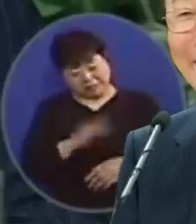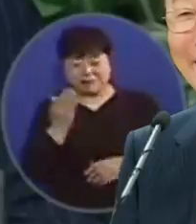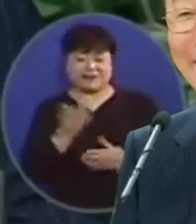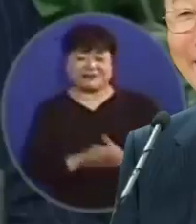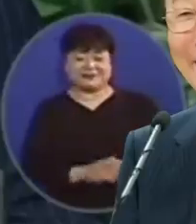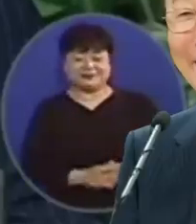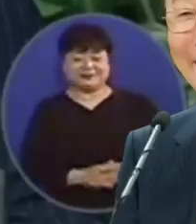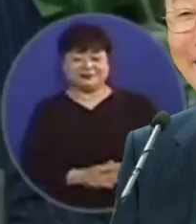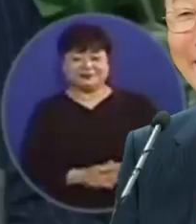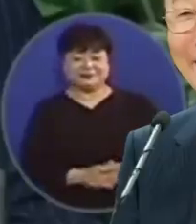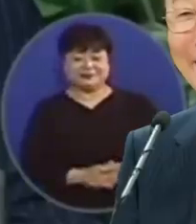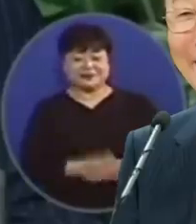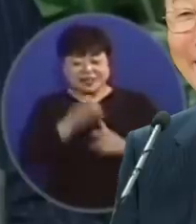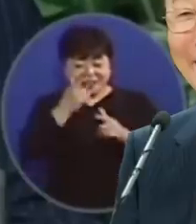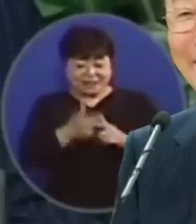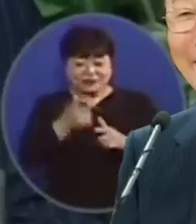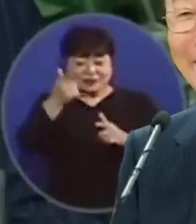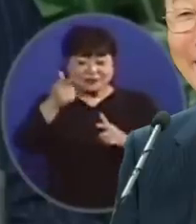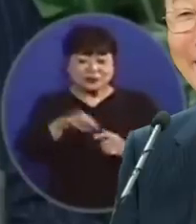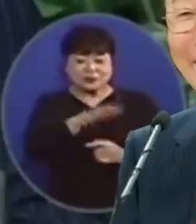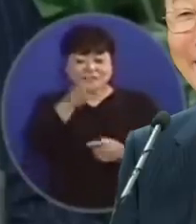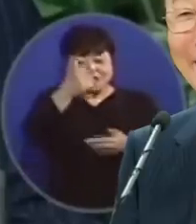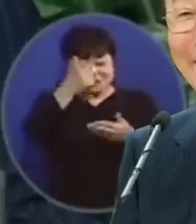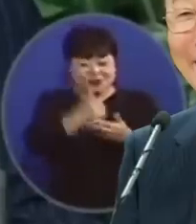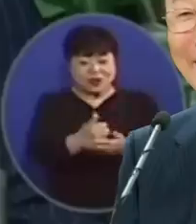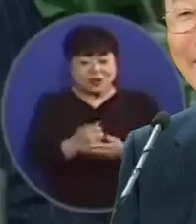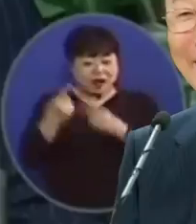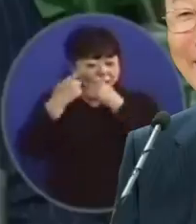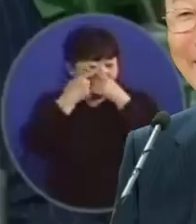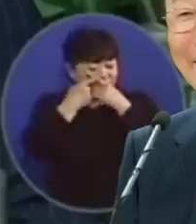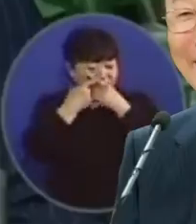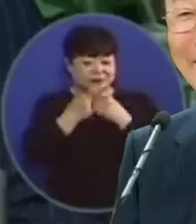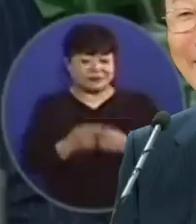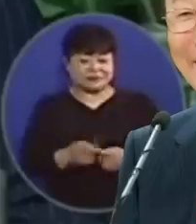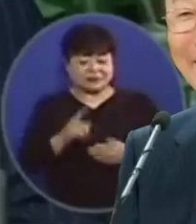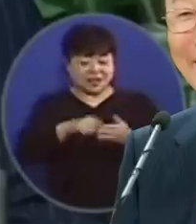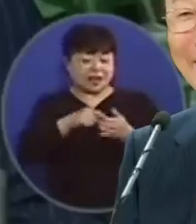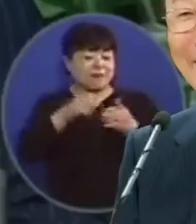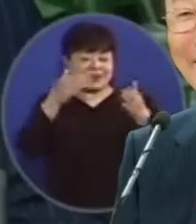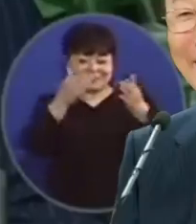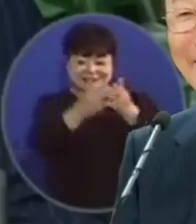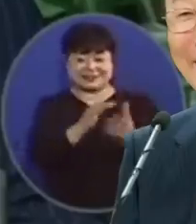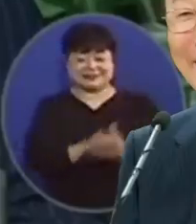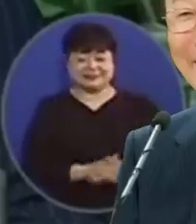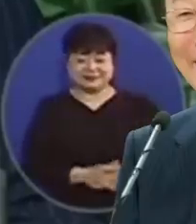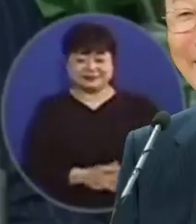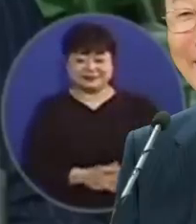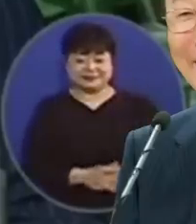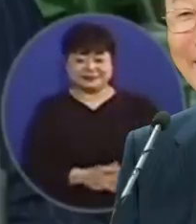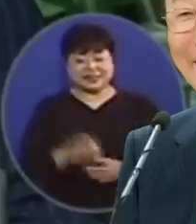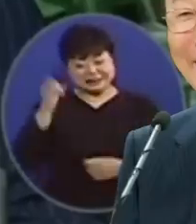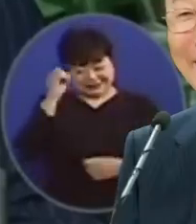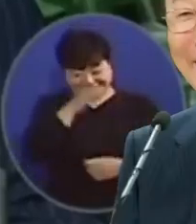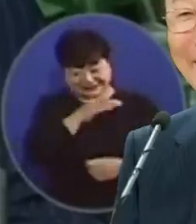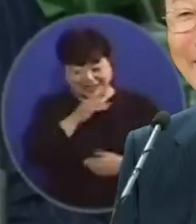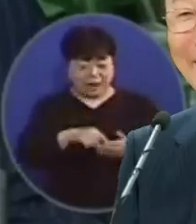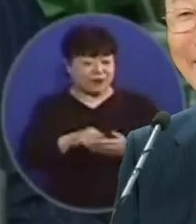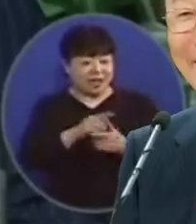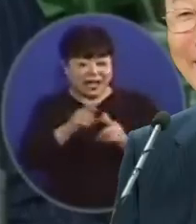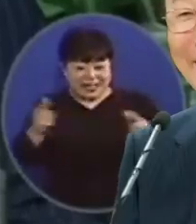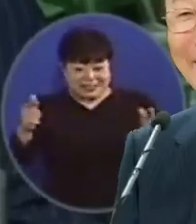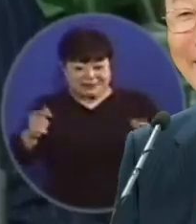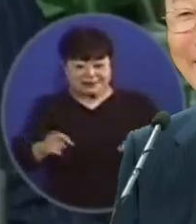것입니다. 예수님은 우리의 죄와 허물을 청산하신 것입니다. 그냥 청산한 것이